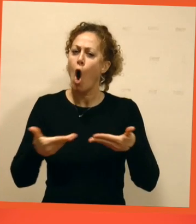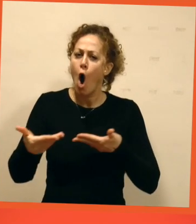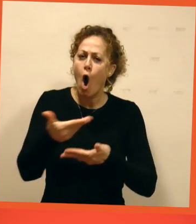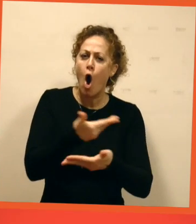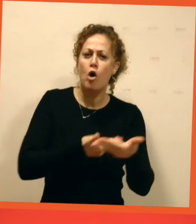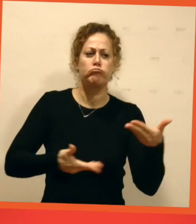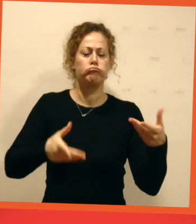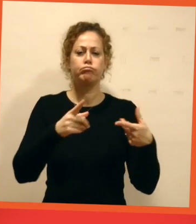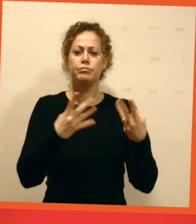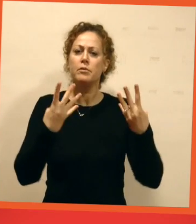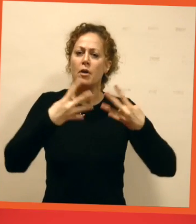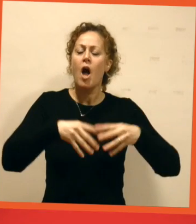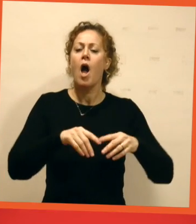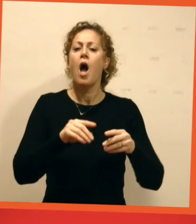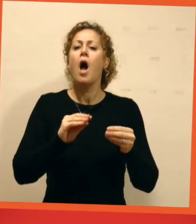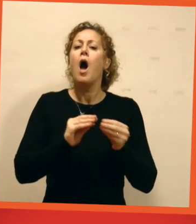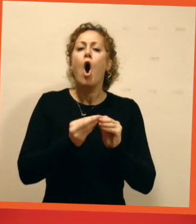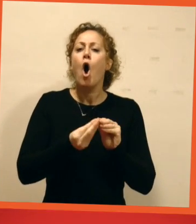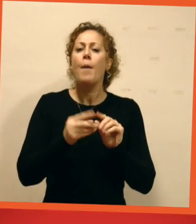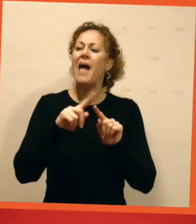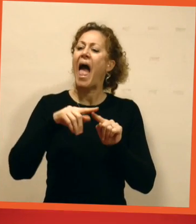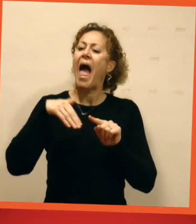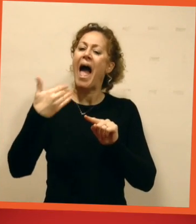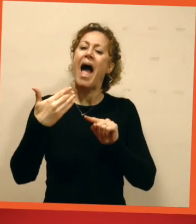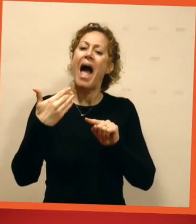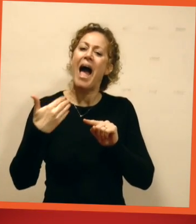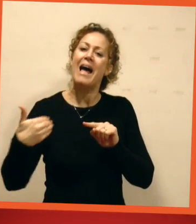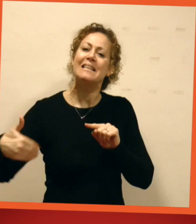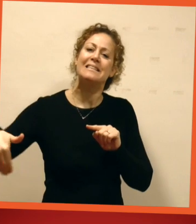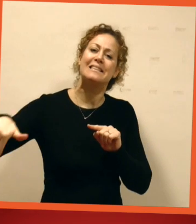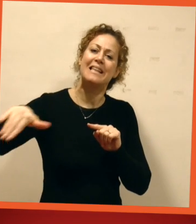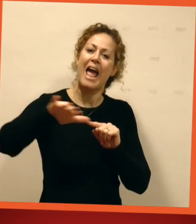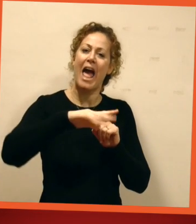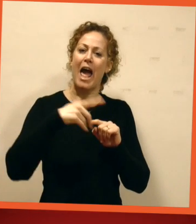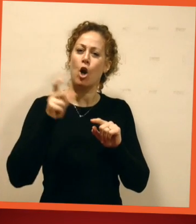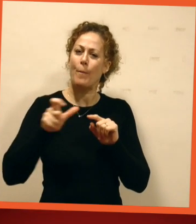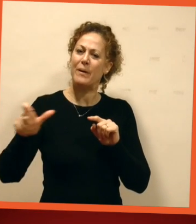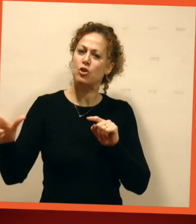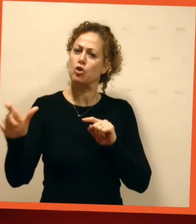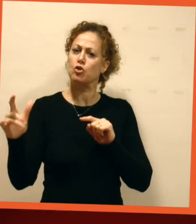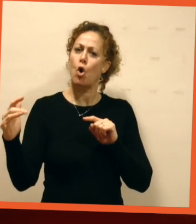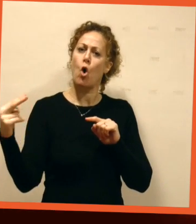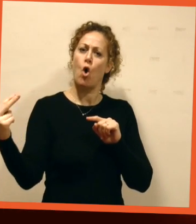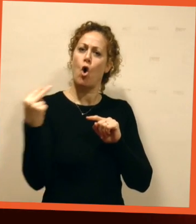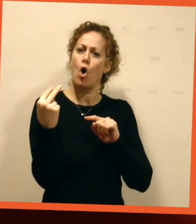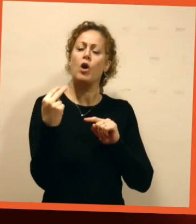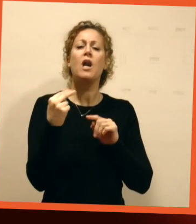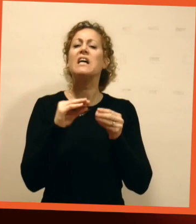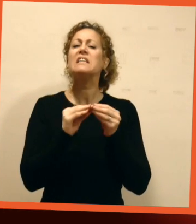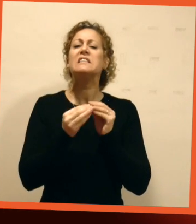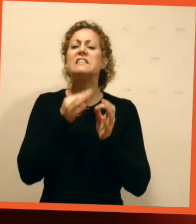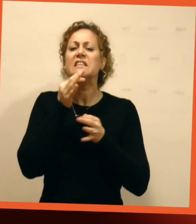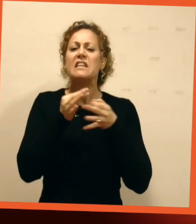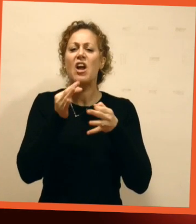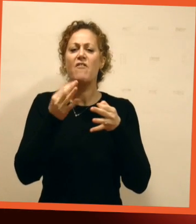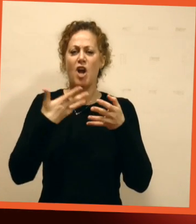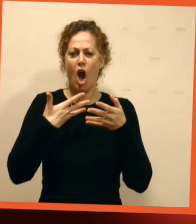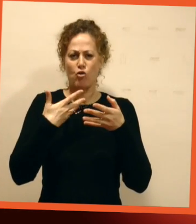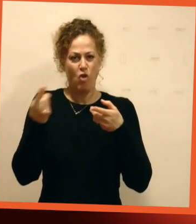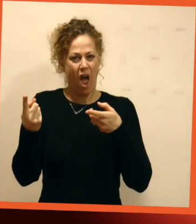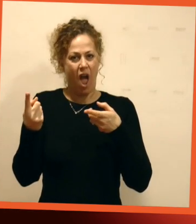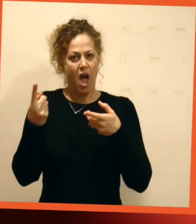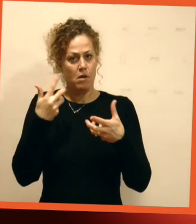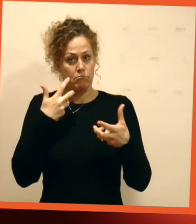l'impressione di chi riceve questi inviti è sempre solo positiva? C'è della perplessità che poi magari si risolverà in una